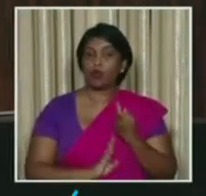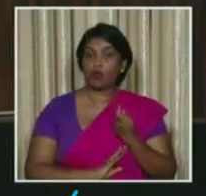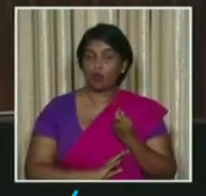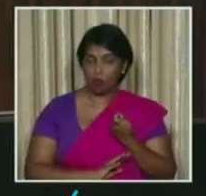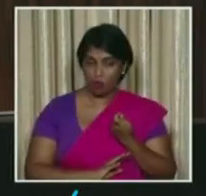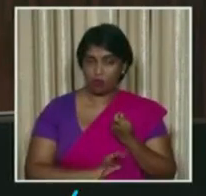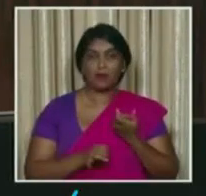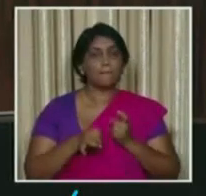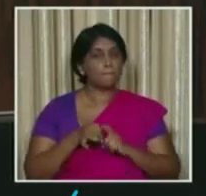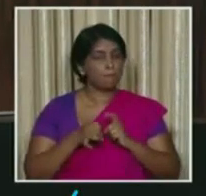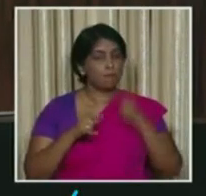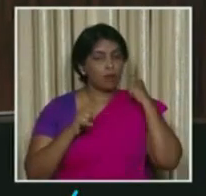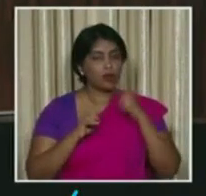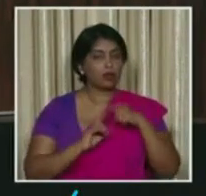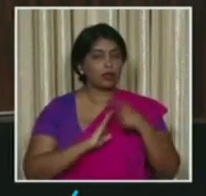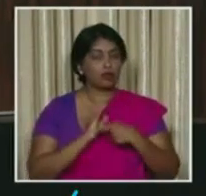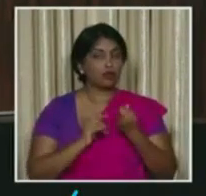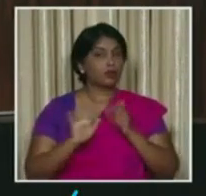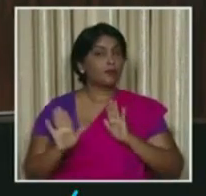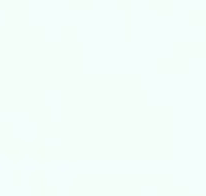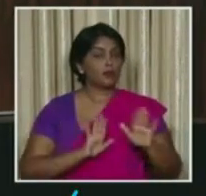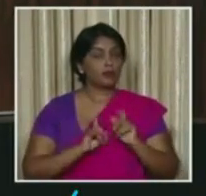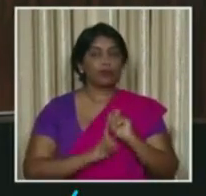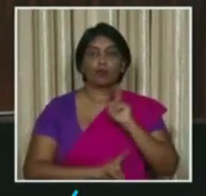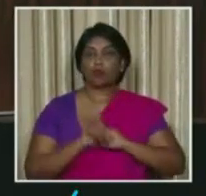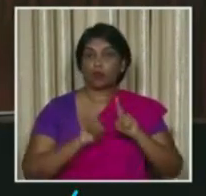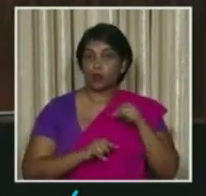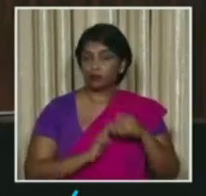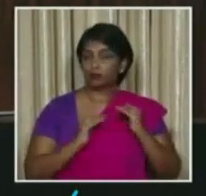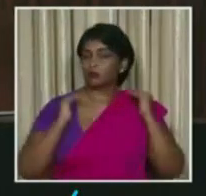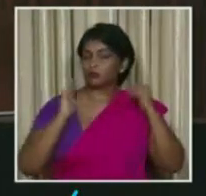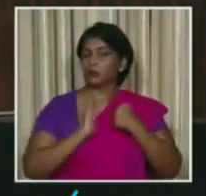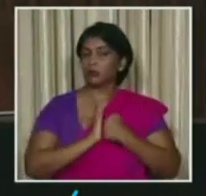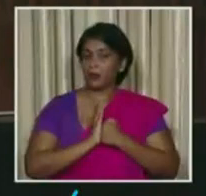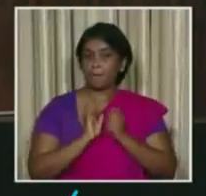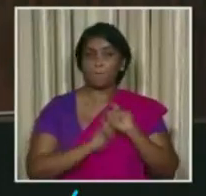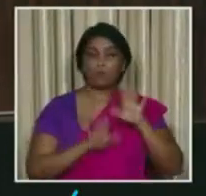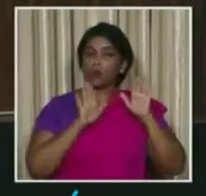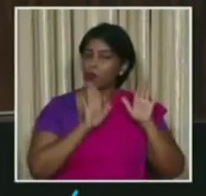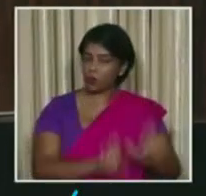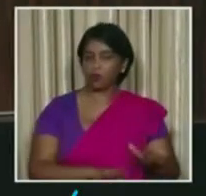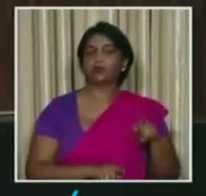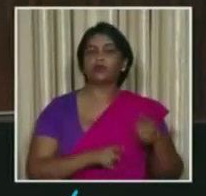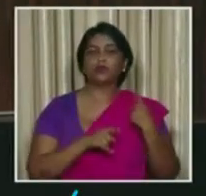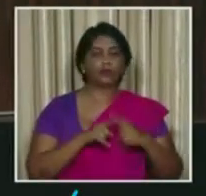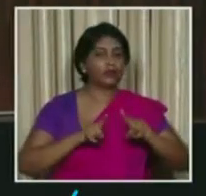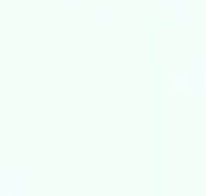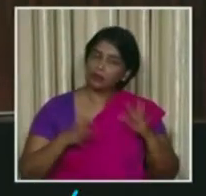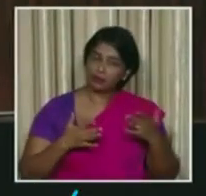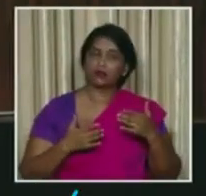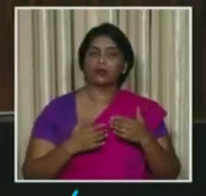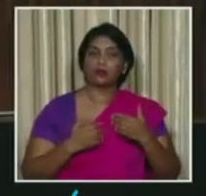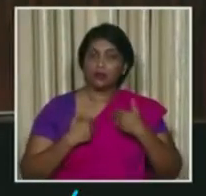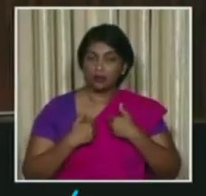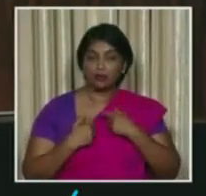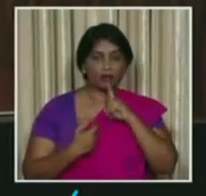mudal prasne sambandin, rate mudal palne sambandin, parlimenti utteri tarabhave. Parlimentu utamai ti bawak misak wenat kisi jak ni mei.